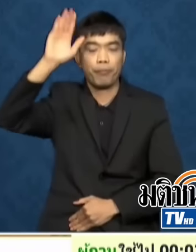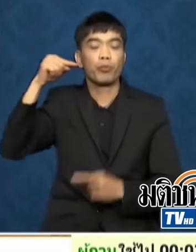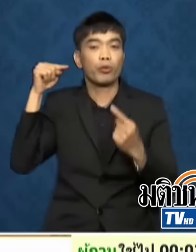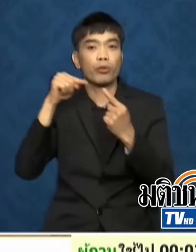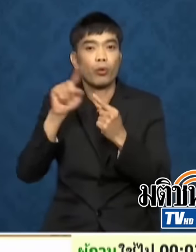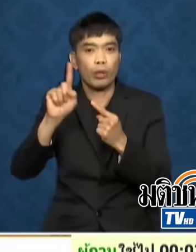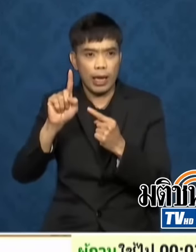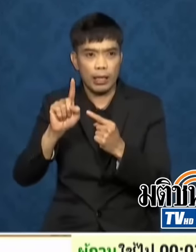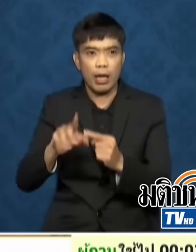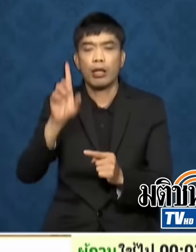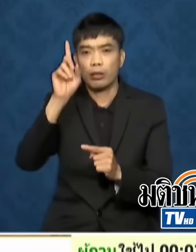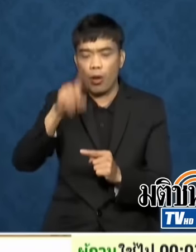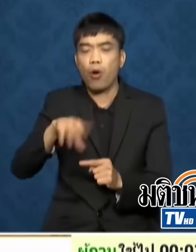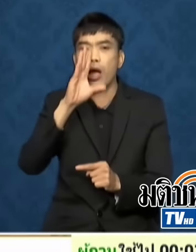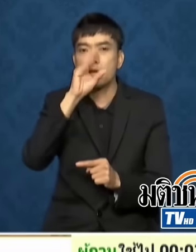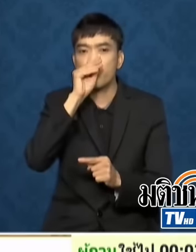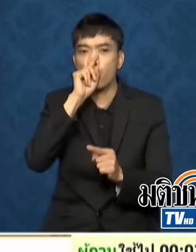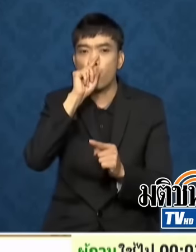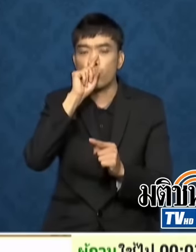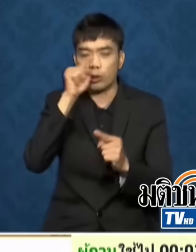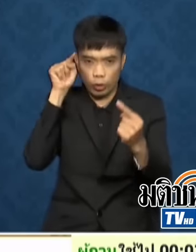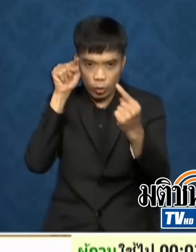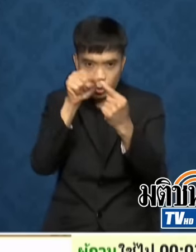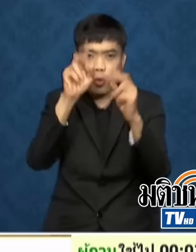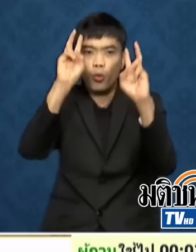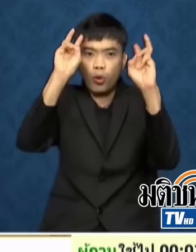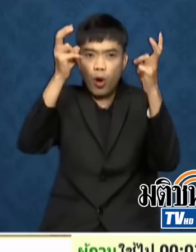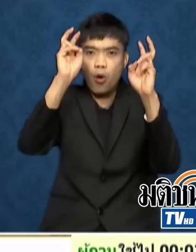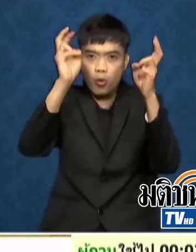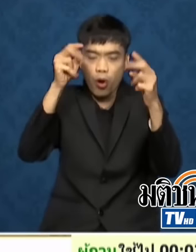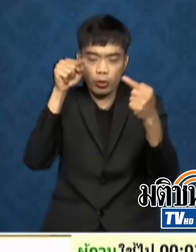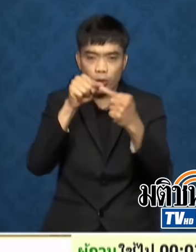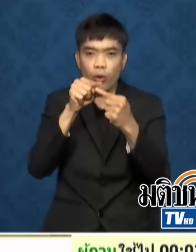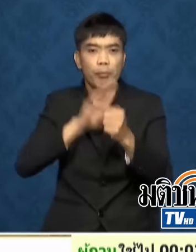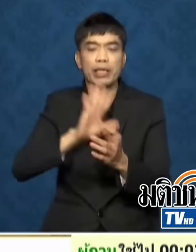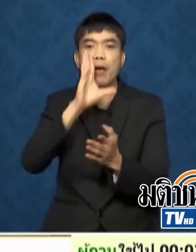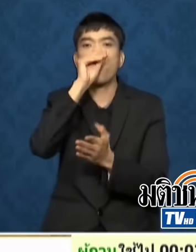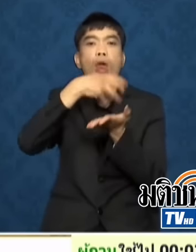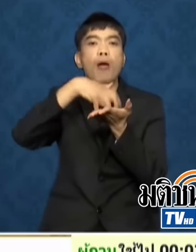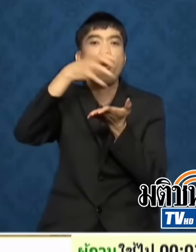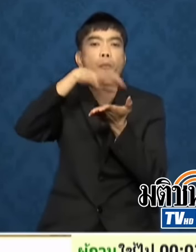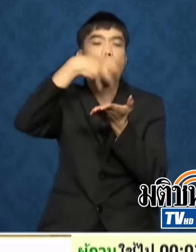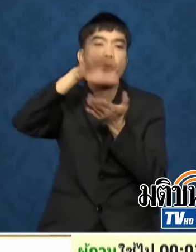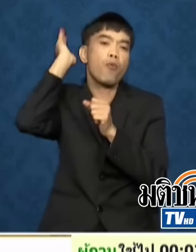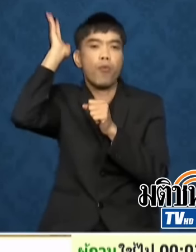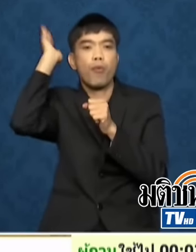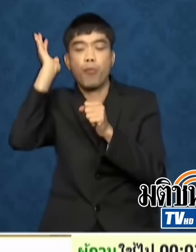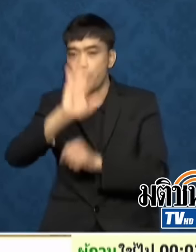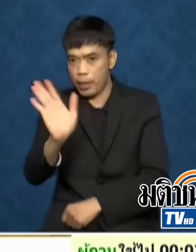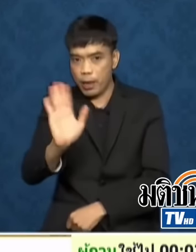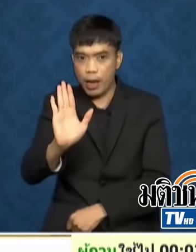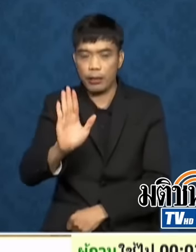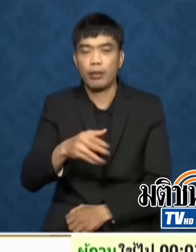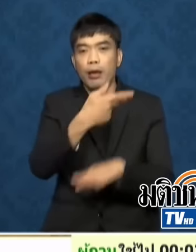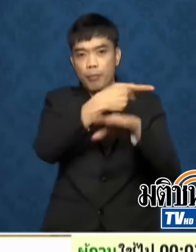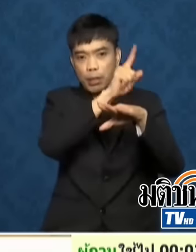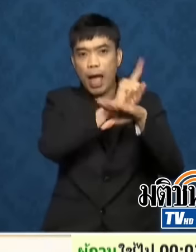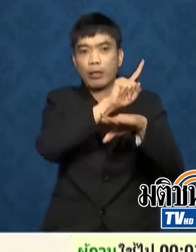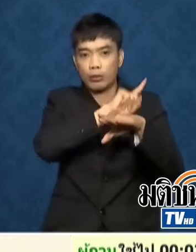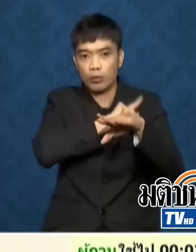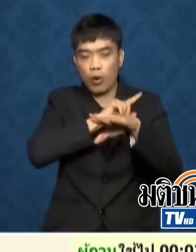ที่ขอให้ท่านอยู่ในประเด็นแล้วก็ไม่ให้เป็นการอภิปรายนะคะวันนี้ขอให้ท่านประธานช่วยวินิจฉัยด้วยค่ะ ครับขอบ